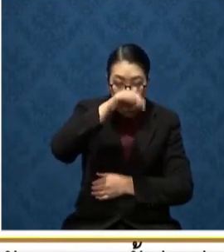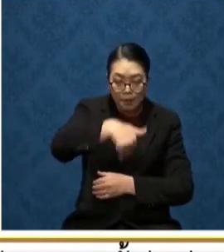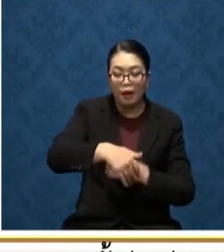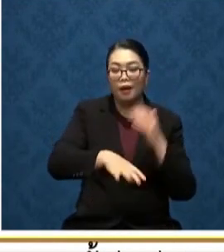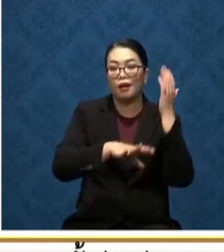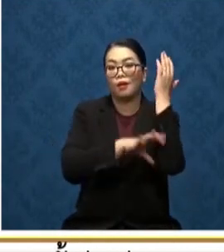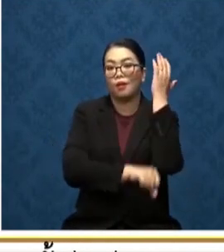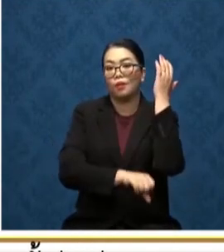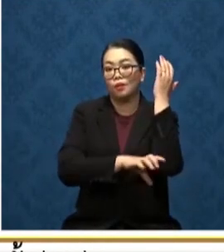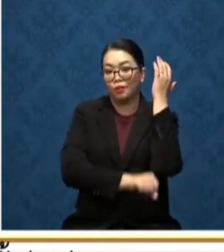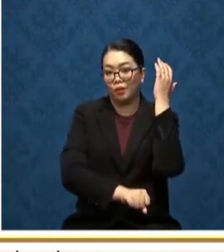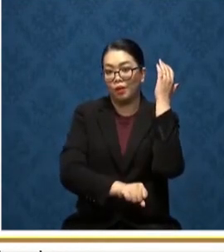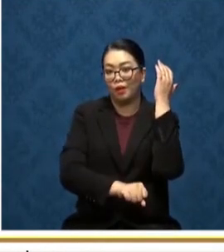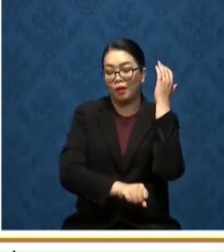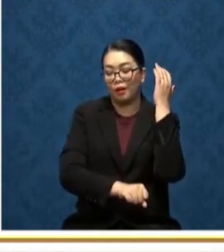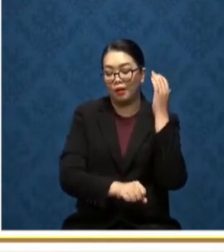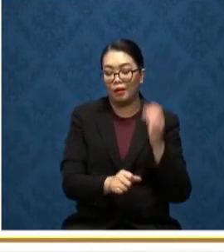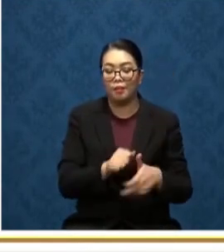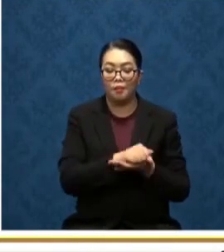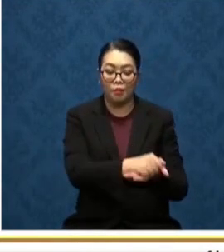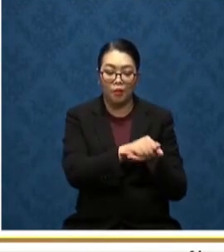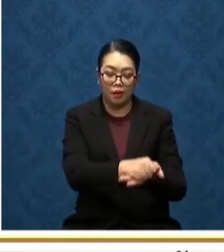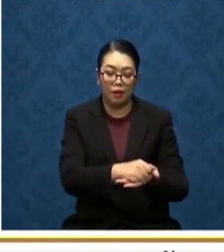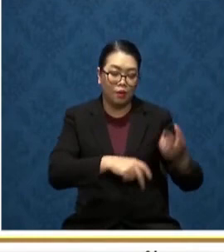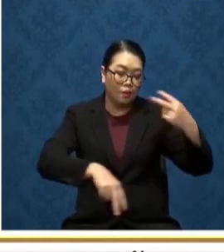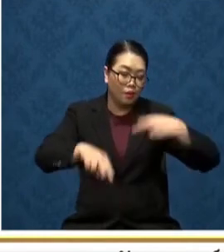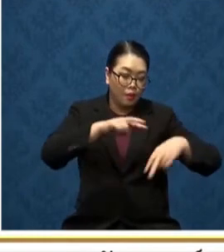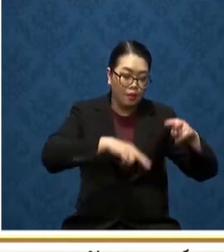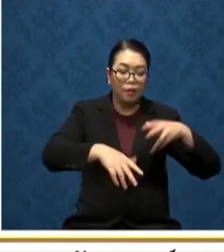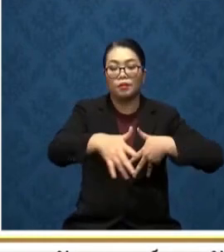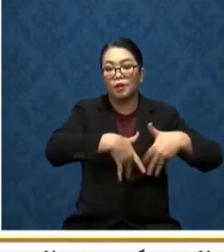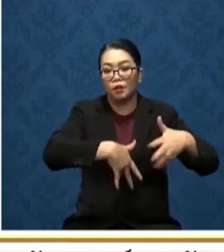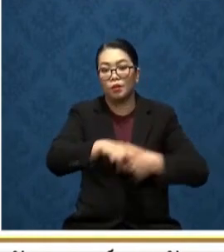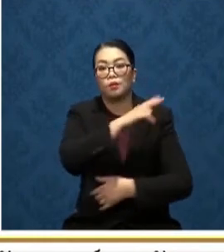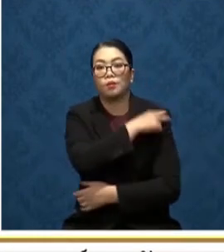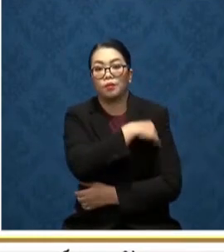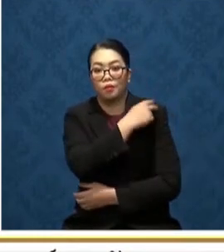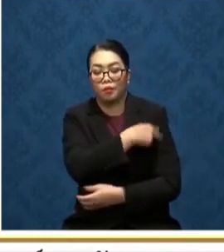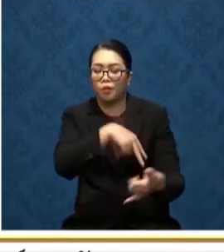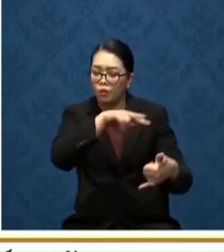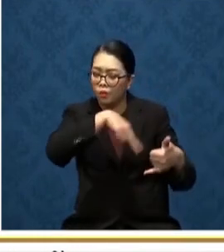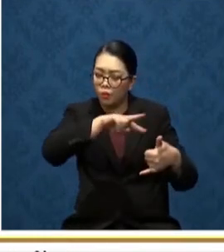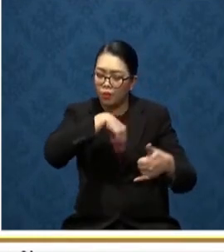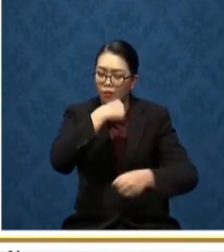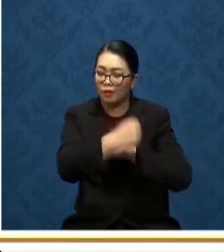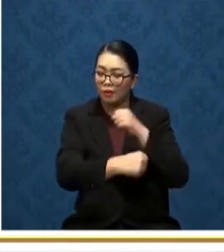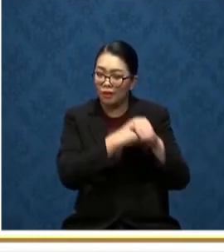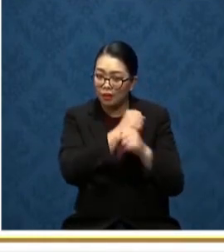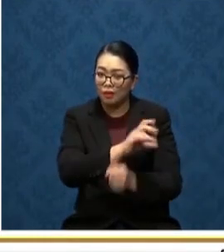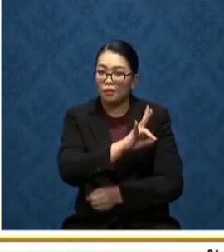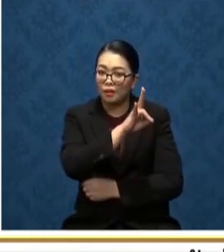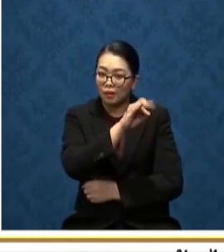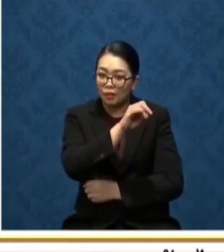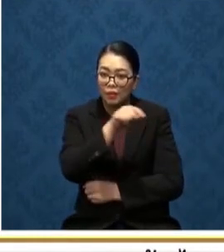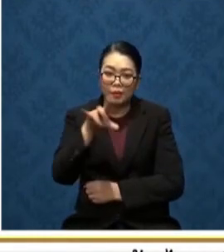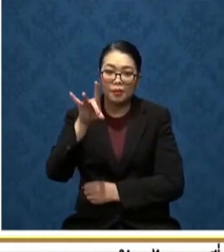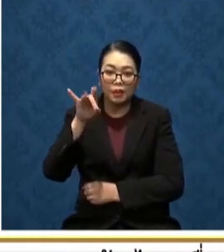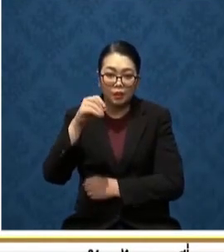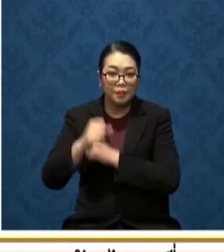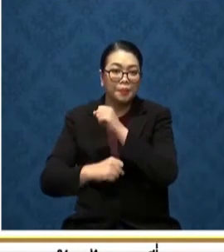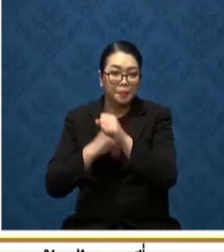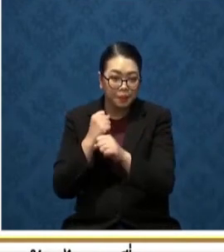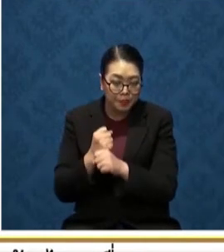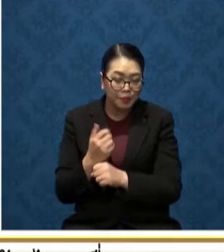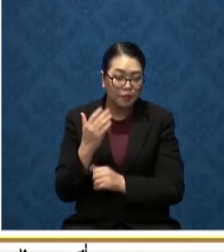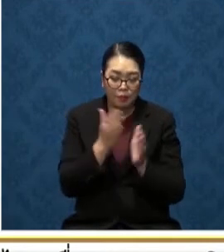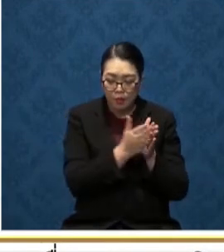า ที่ได้ให้บริการพี่น้แ Bluetooth enroll Stellเป็เวลาเจ็ดสิบถึงแปดสิบปี ที่ผ